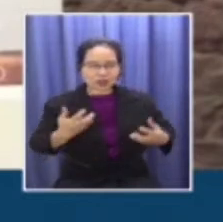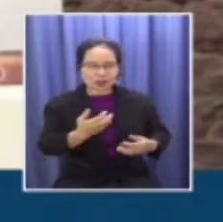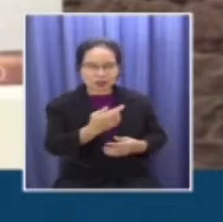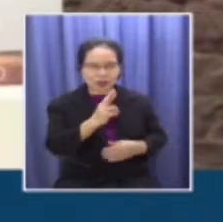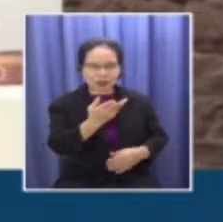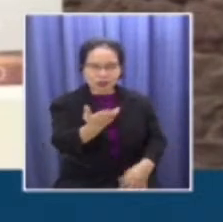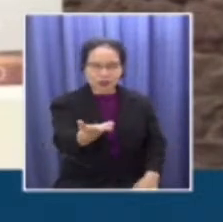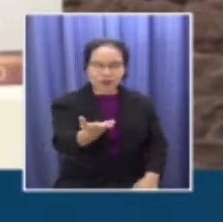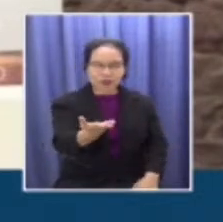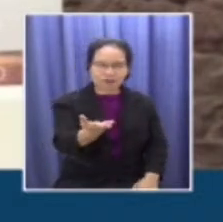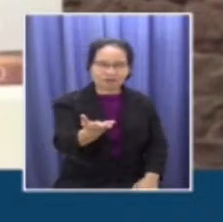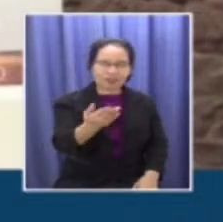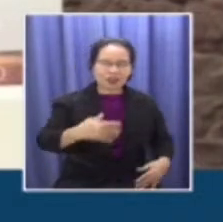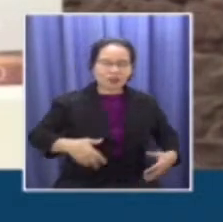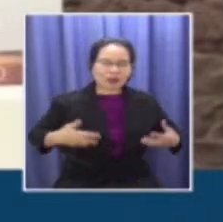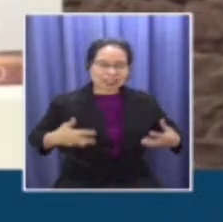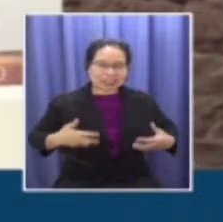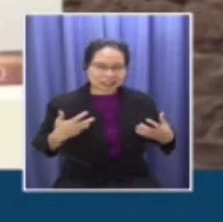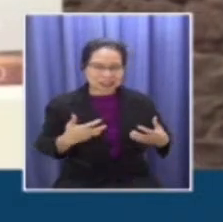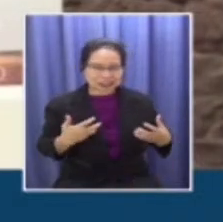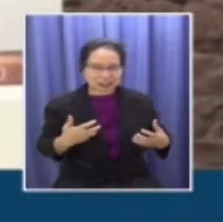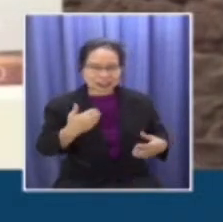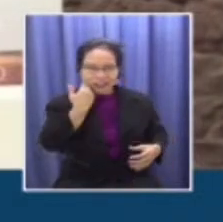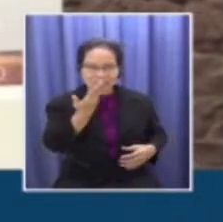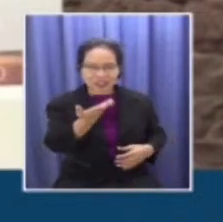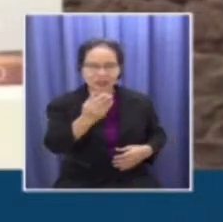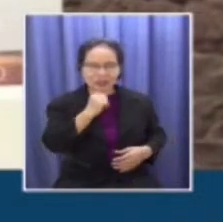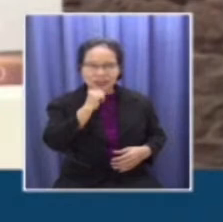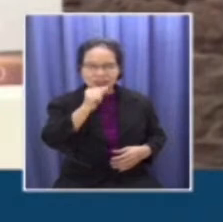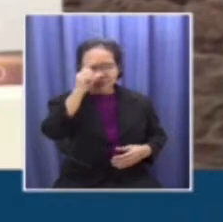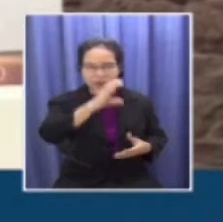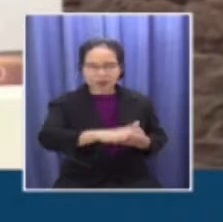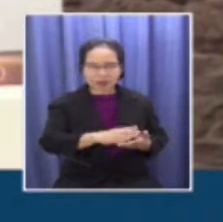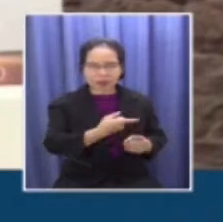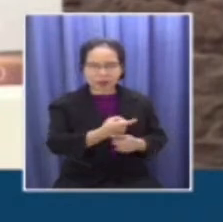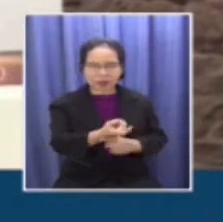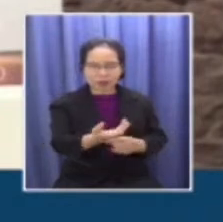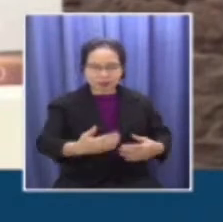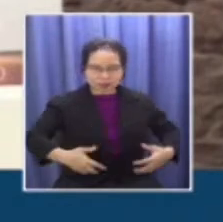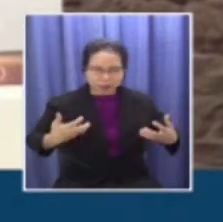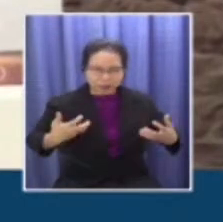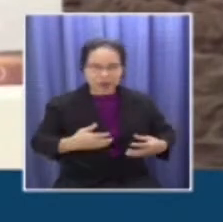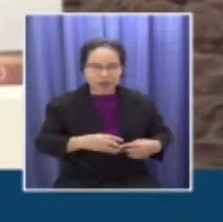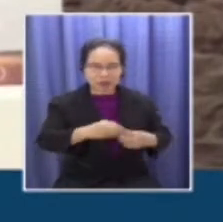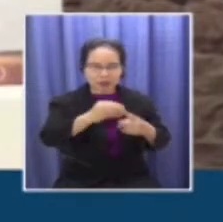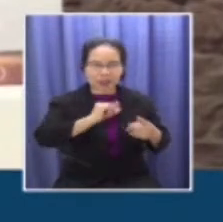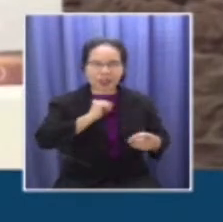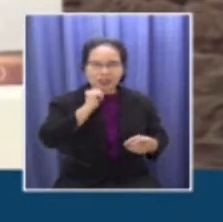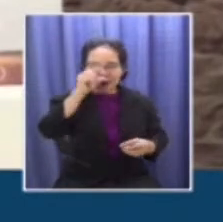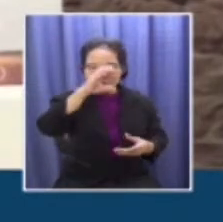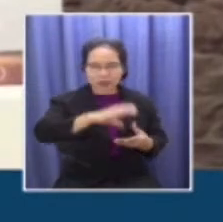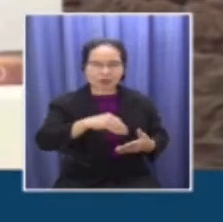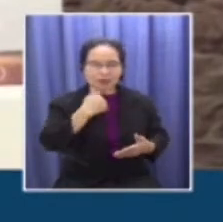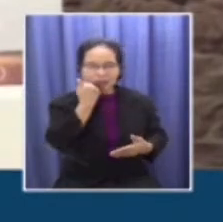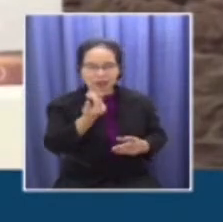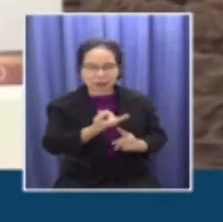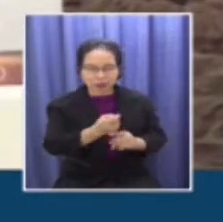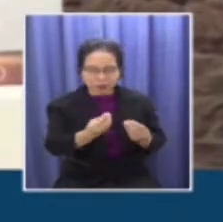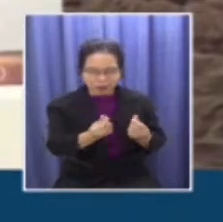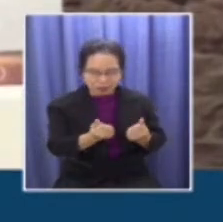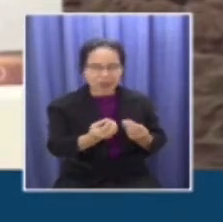hwɛ nne ne anase nka tia suban mo hwɛ nne ne nka tia